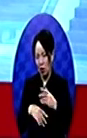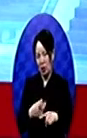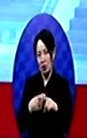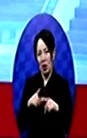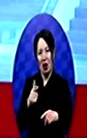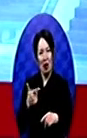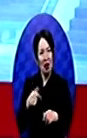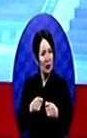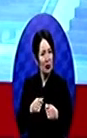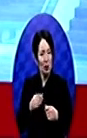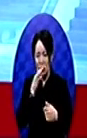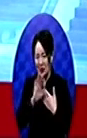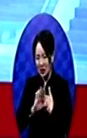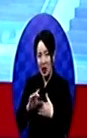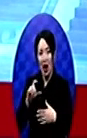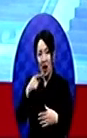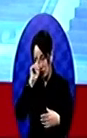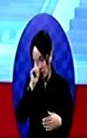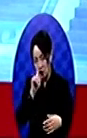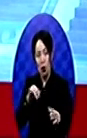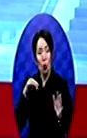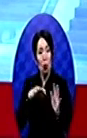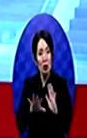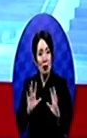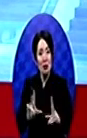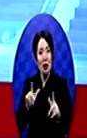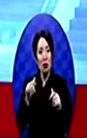сэргийлэх эмчилгээний хүрт хэмжээг сайжруулах хаяныг өрнүүлж эхэлжээ.